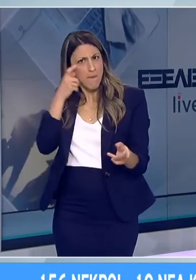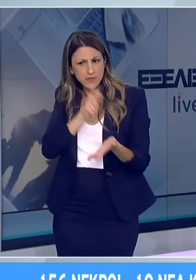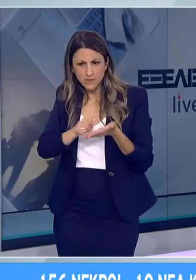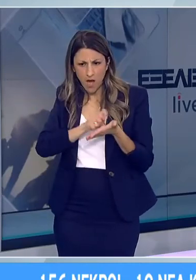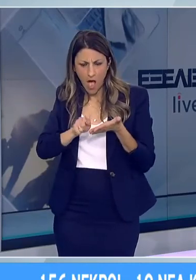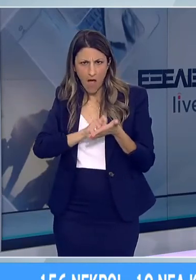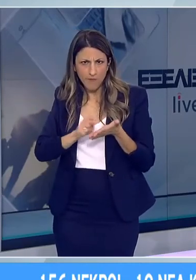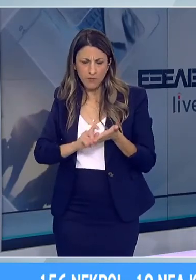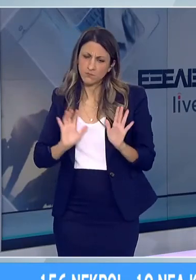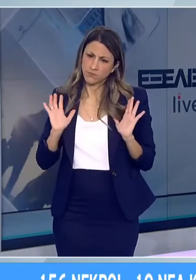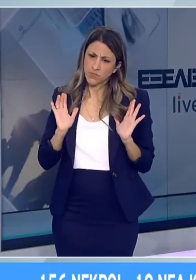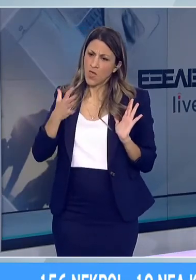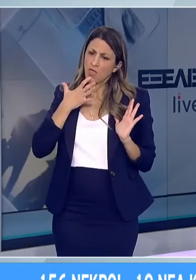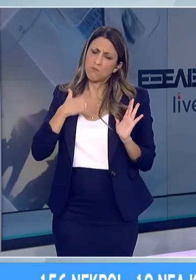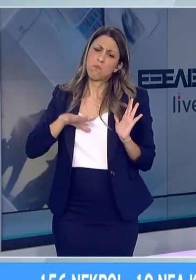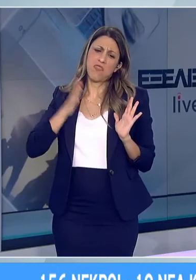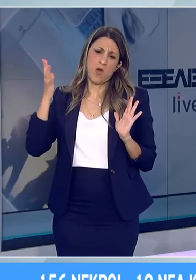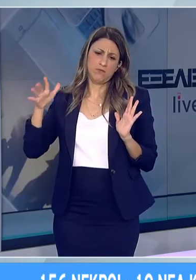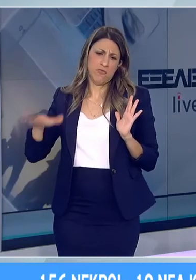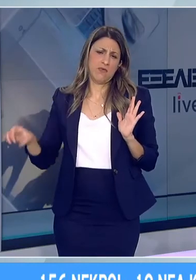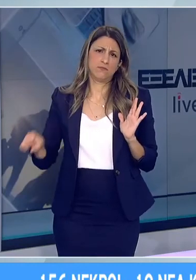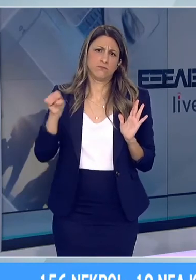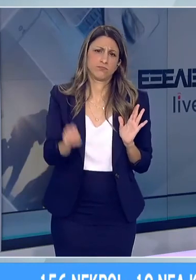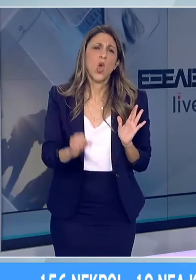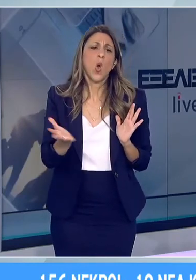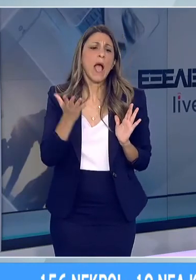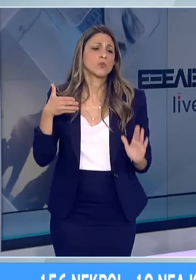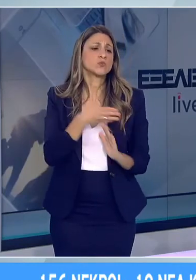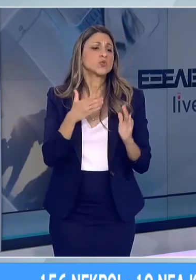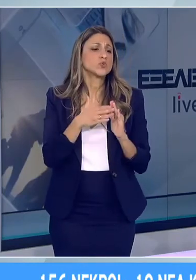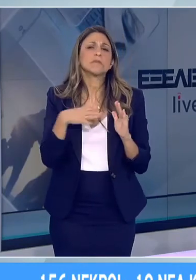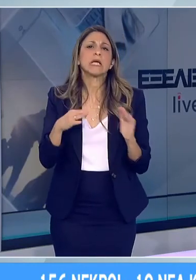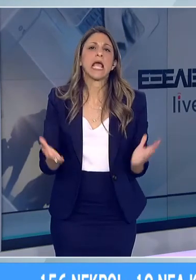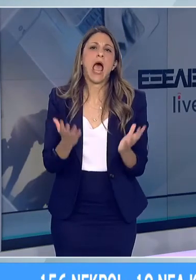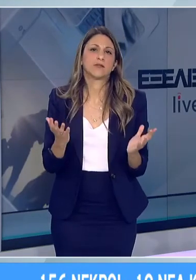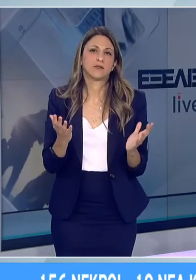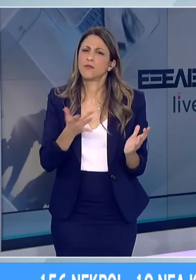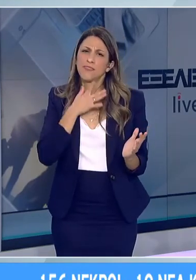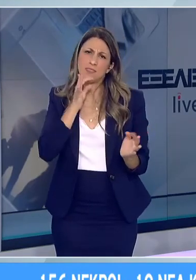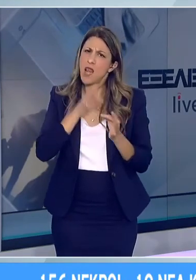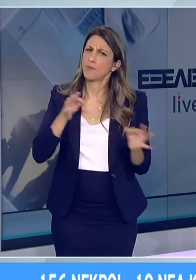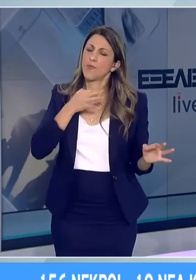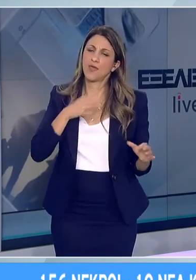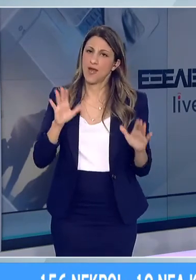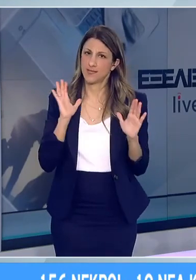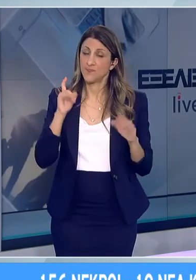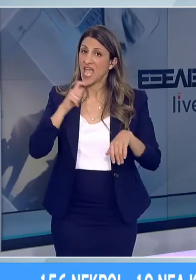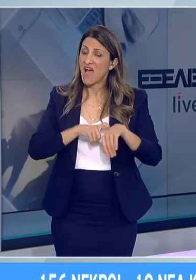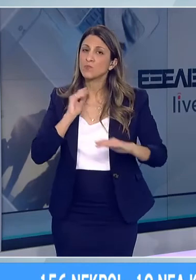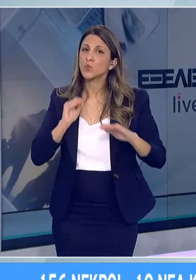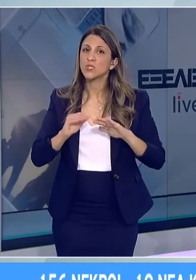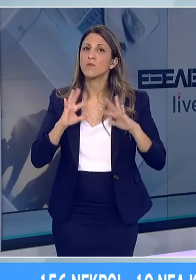ένα παιδάκι το οποίο έχει στον κοινωνικό του περίγυρο μια ευπαθή ομάδα. Αυτή τη στιγμή η σημασία που δίνουμε περισσότερο είναι στην προστασία της